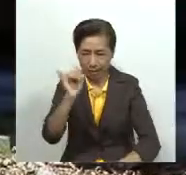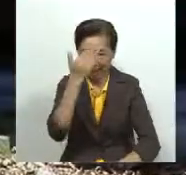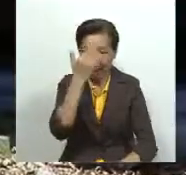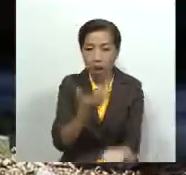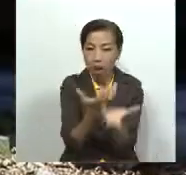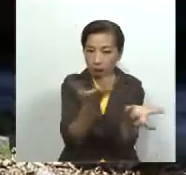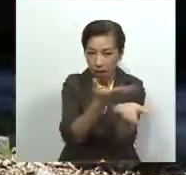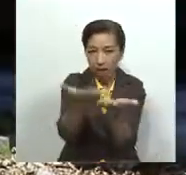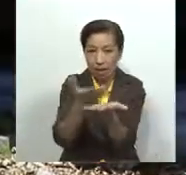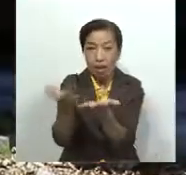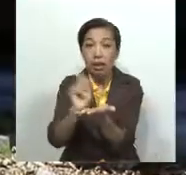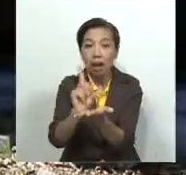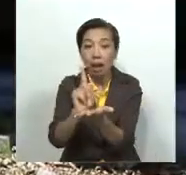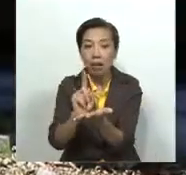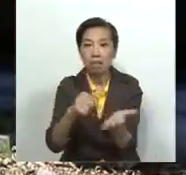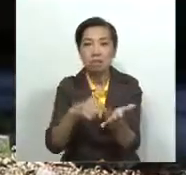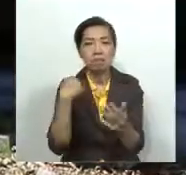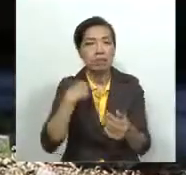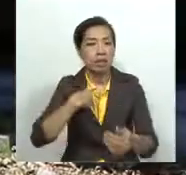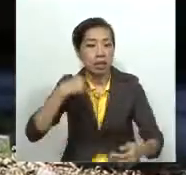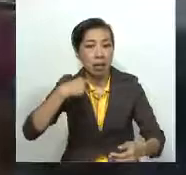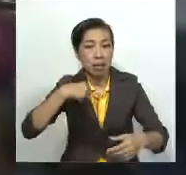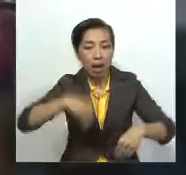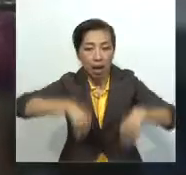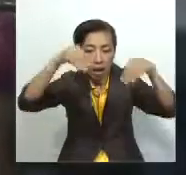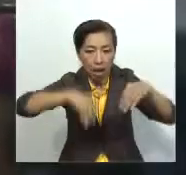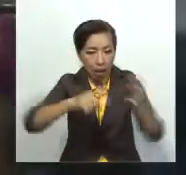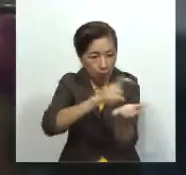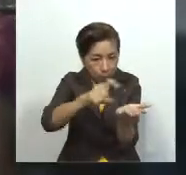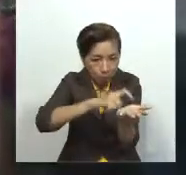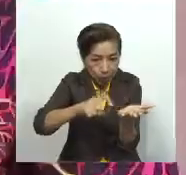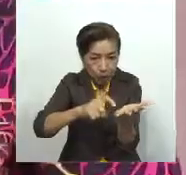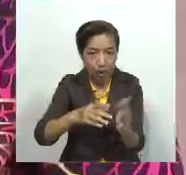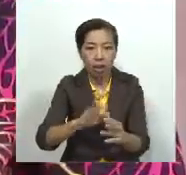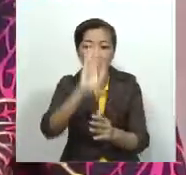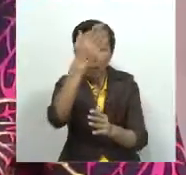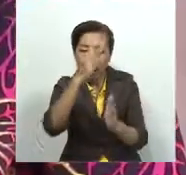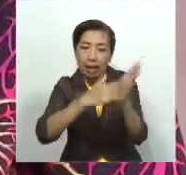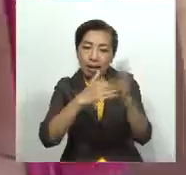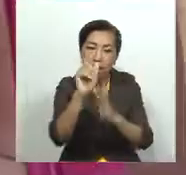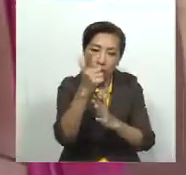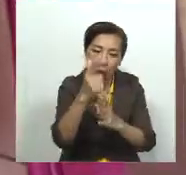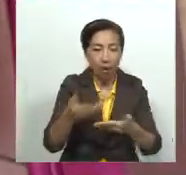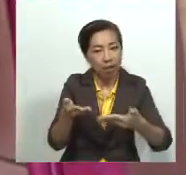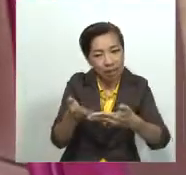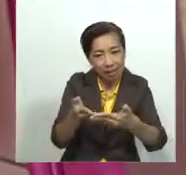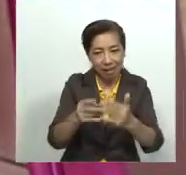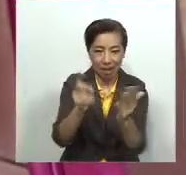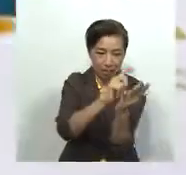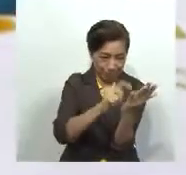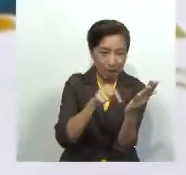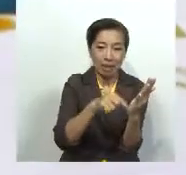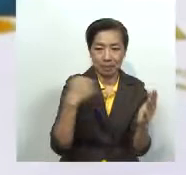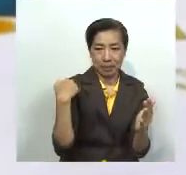ปิ้งของดีของชุมชนซึ่งมีทั้งผ้าบาติกลายใบไม้สีทองลายเรือกอและลายท้องทะ